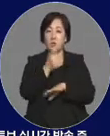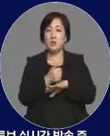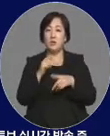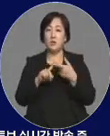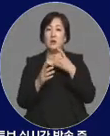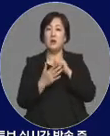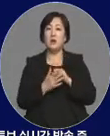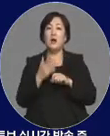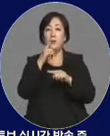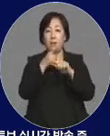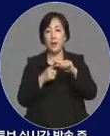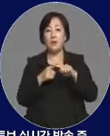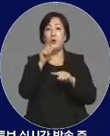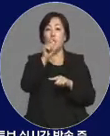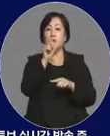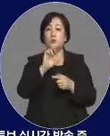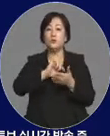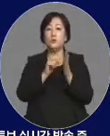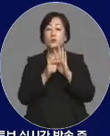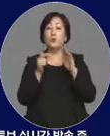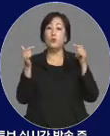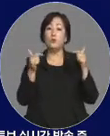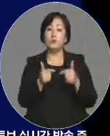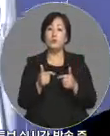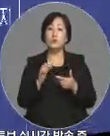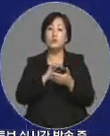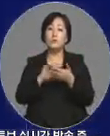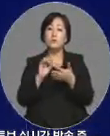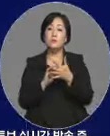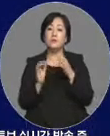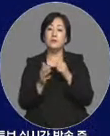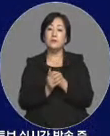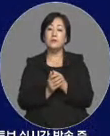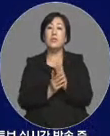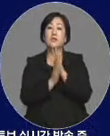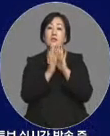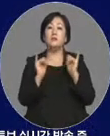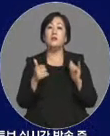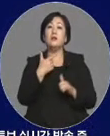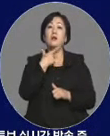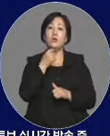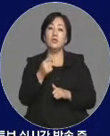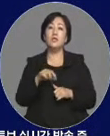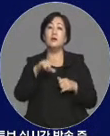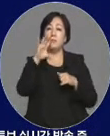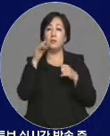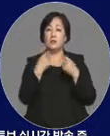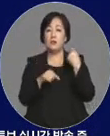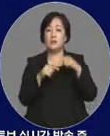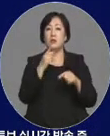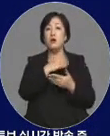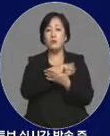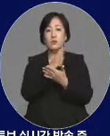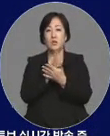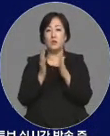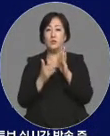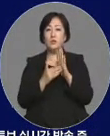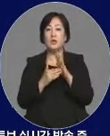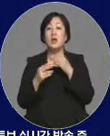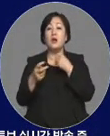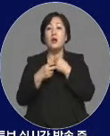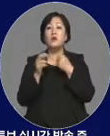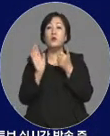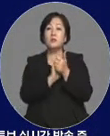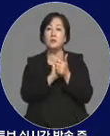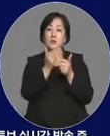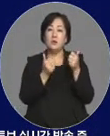비교하면 절반 이상 준 걸로 나타났습니다. 시민들이 원하는 우선 추진 행정 분야로는 의료 서비스